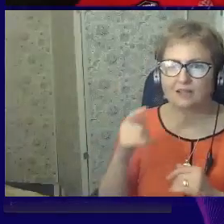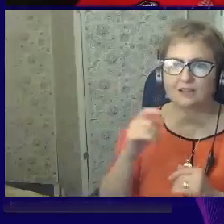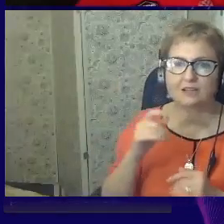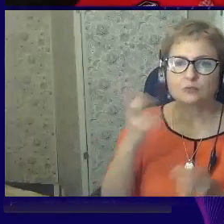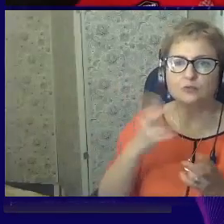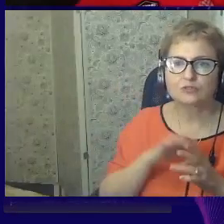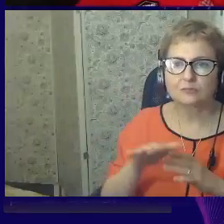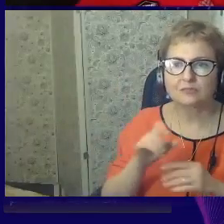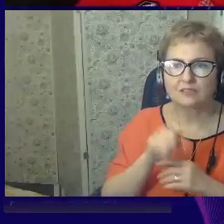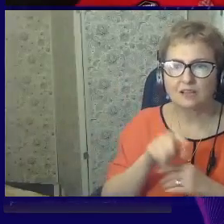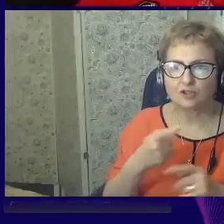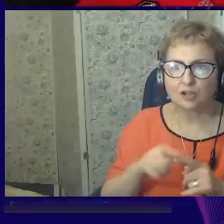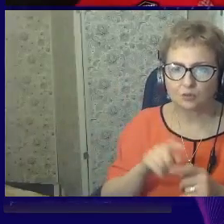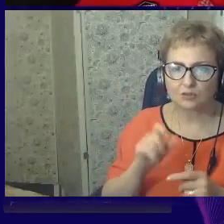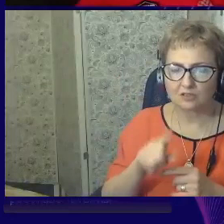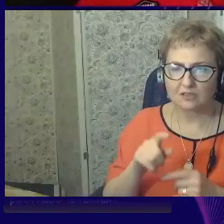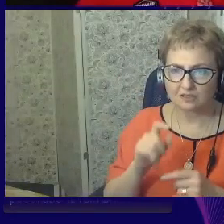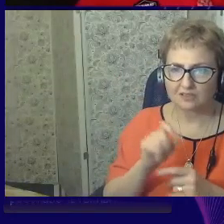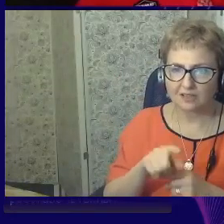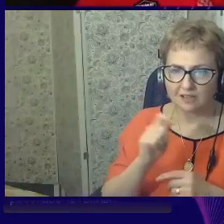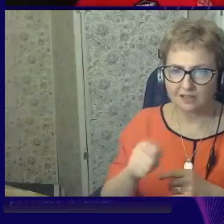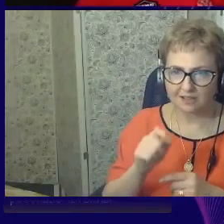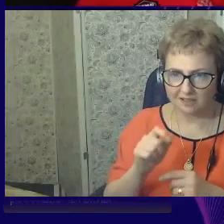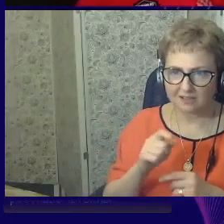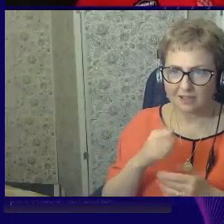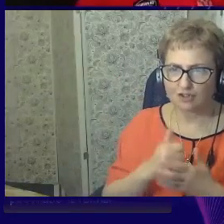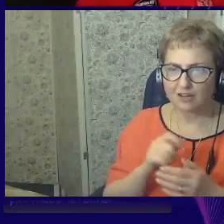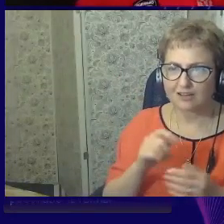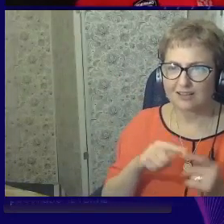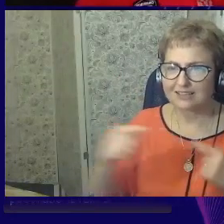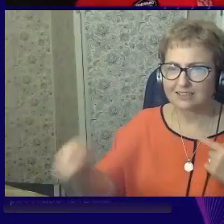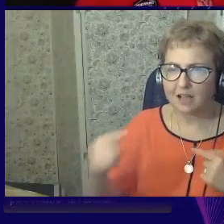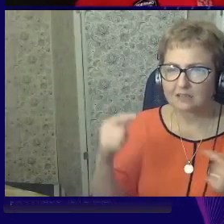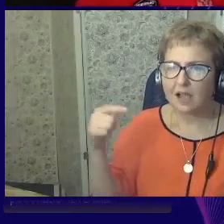которую подготовил начальник дистанции для них, и